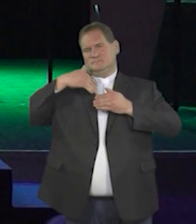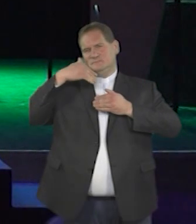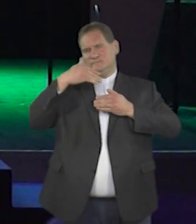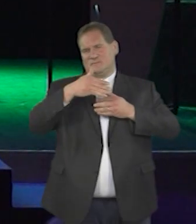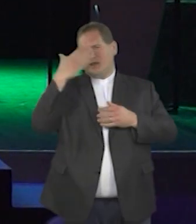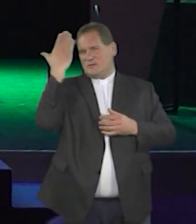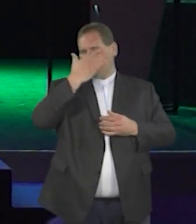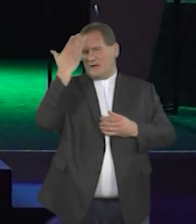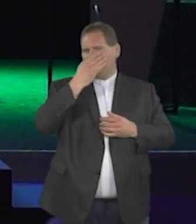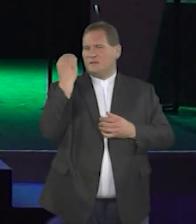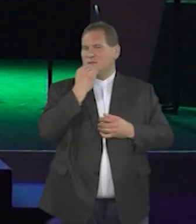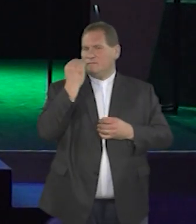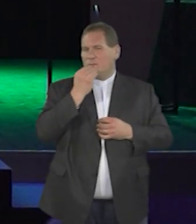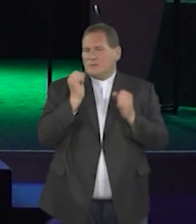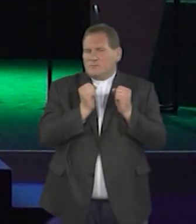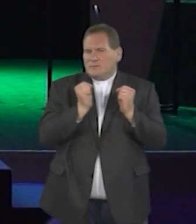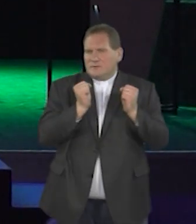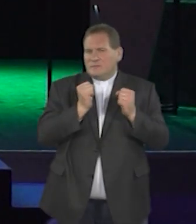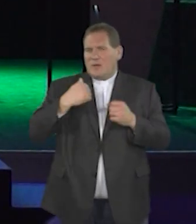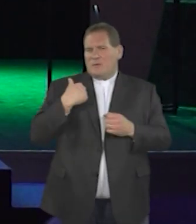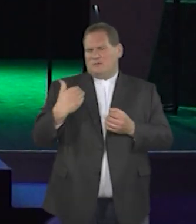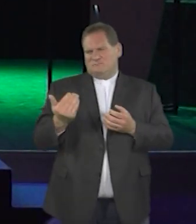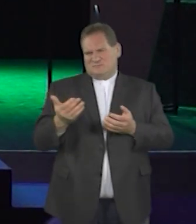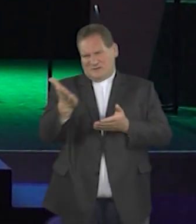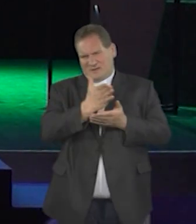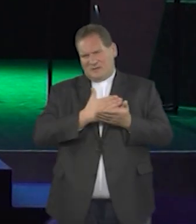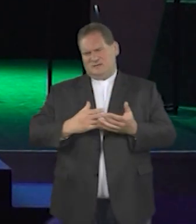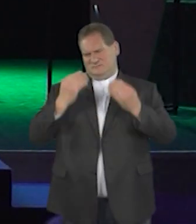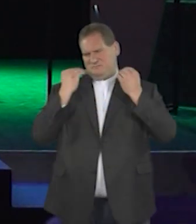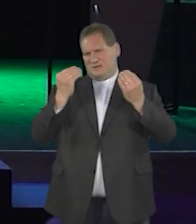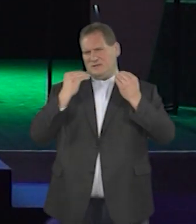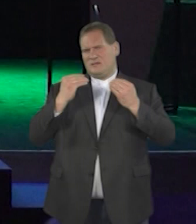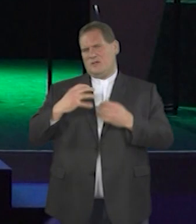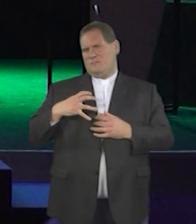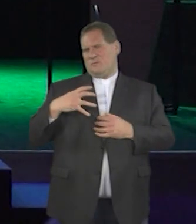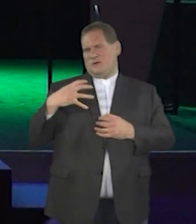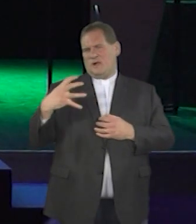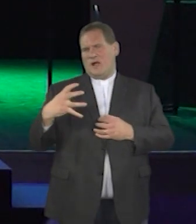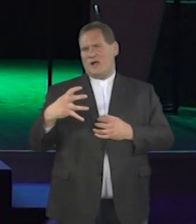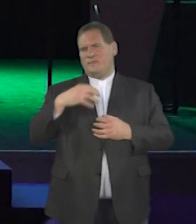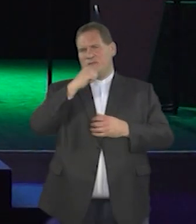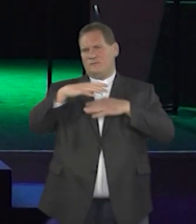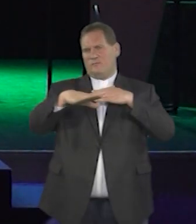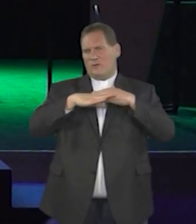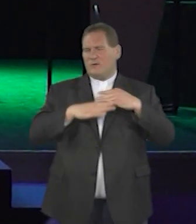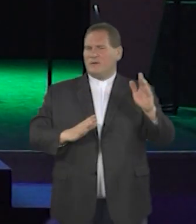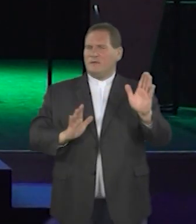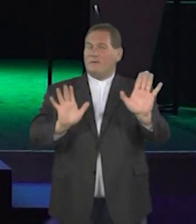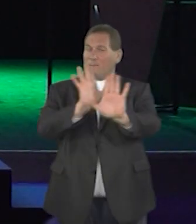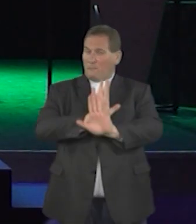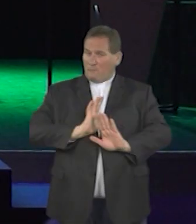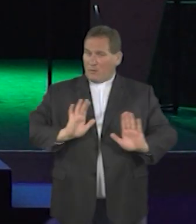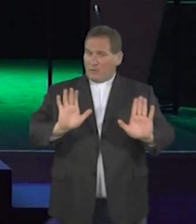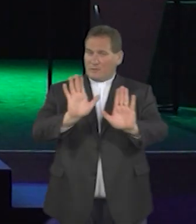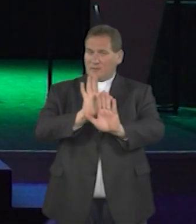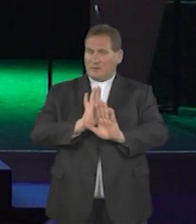Innym morzem był kraj zbyt cudny, obfity w łąki i w mąki, rybny